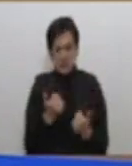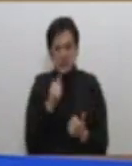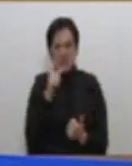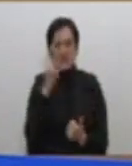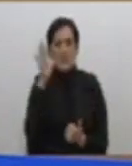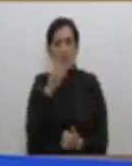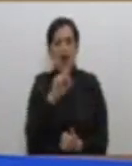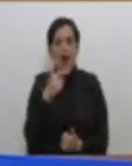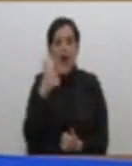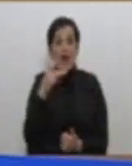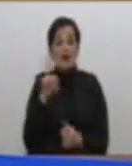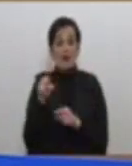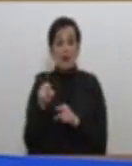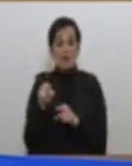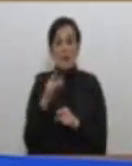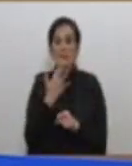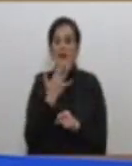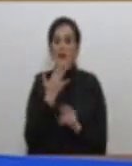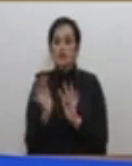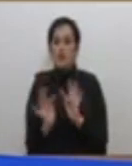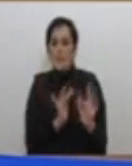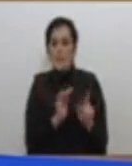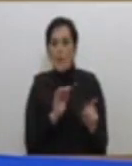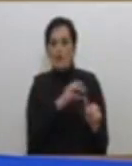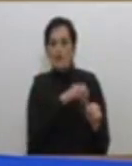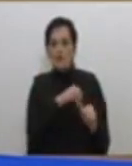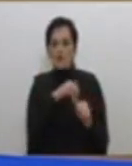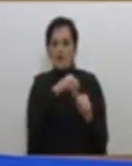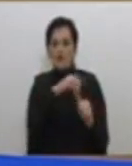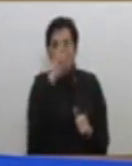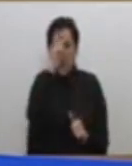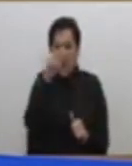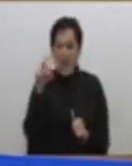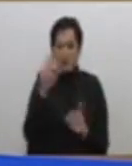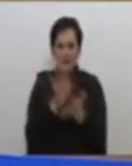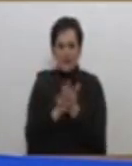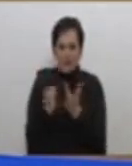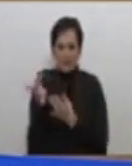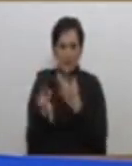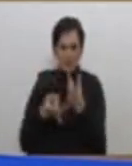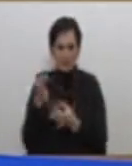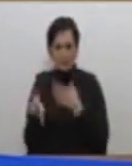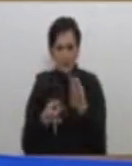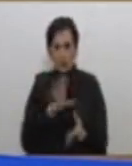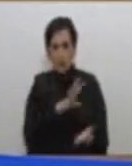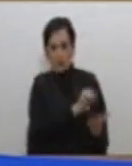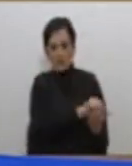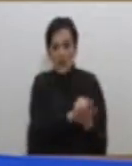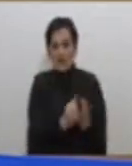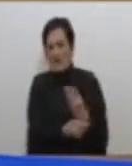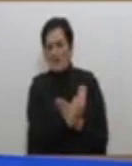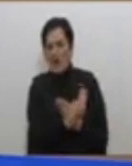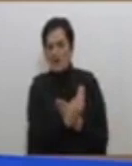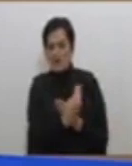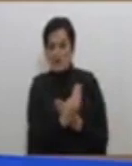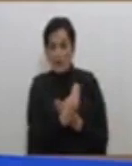ჰააგის ხსენებაზე ნაციონალური მოძრაობის ლიდერები ხელისუფლების მიმართ ტალახის როლით იყვნენ დაკავებული და გვაკრიტიკებდნენ.